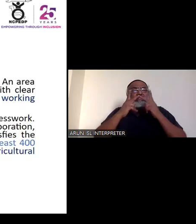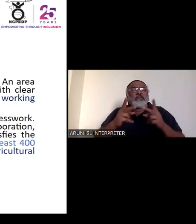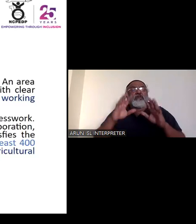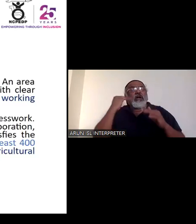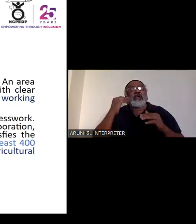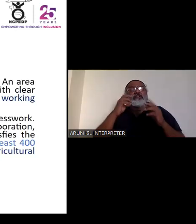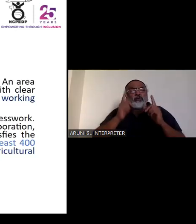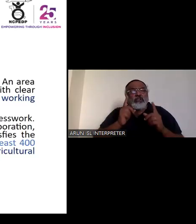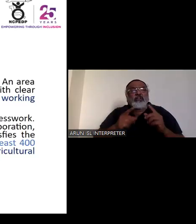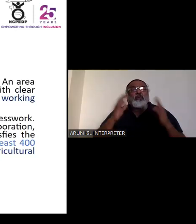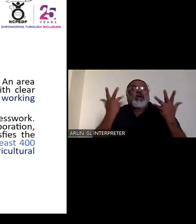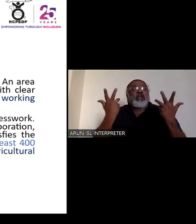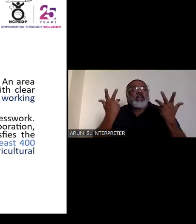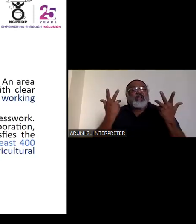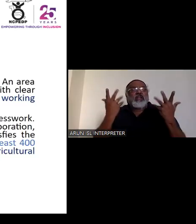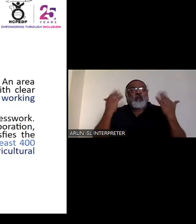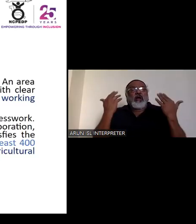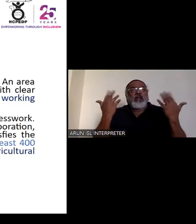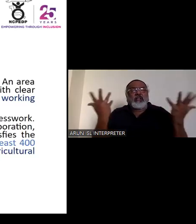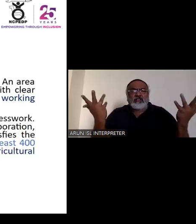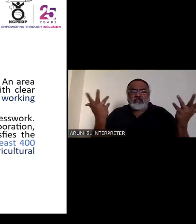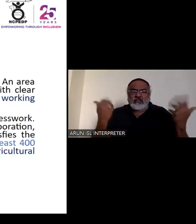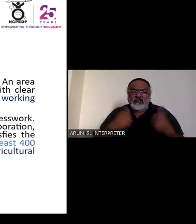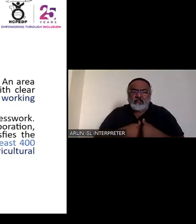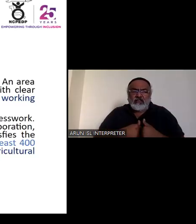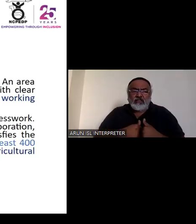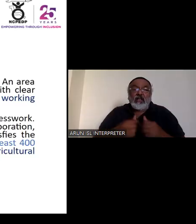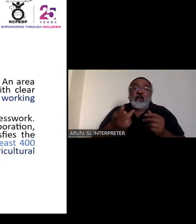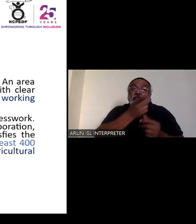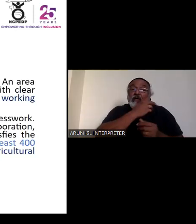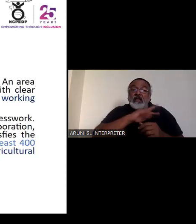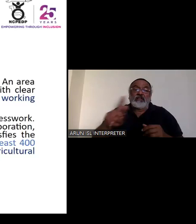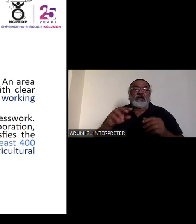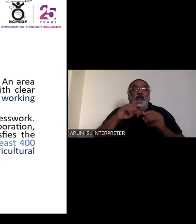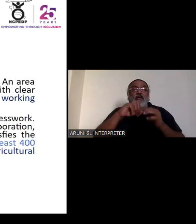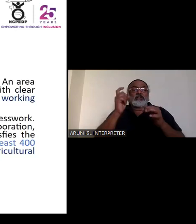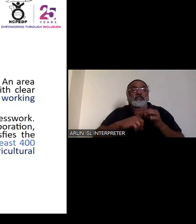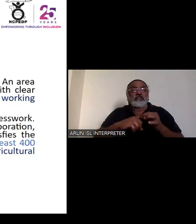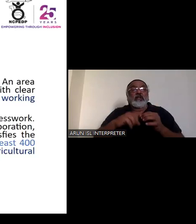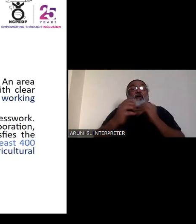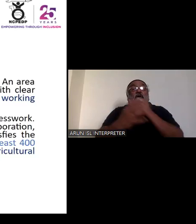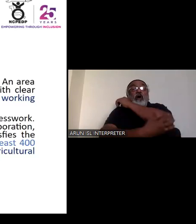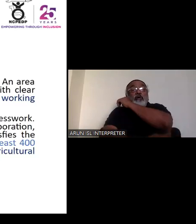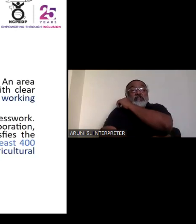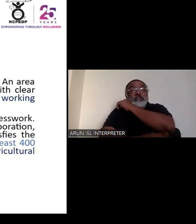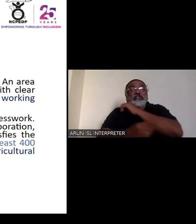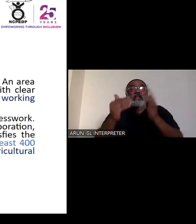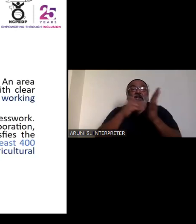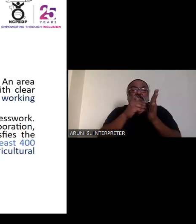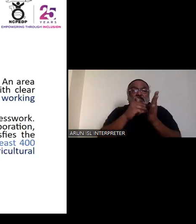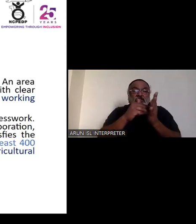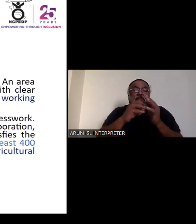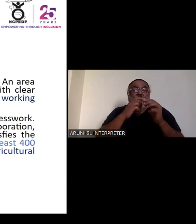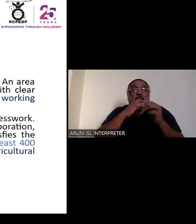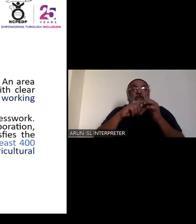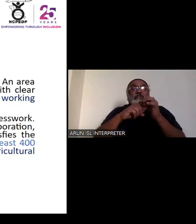है. इसके लिए अगेन आई विल गो बैक टू द क्वेश्चन ऑफ पॉवर्टी एंड माय क्वेश्चन इज